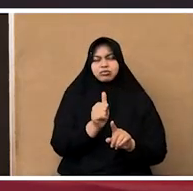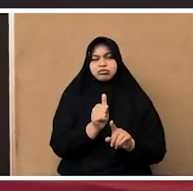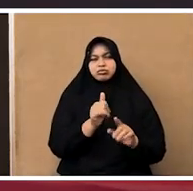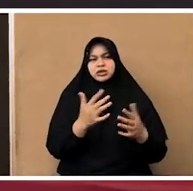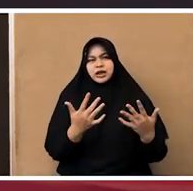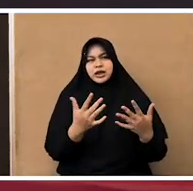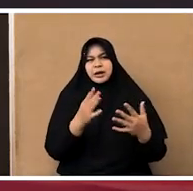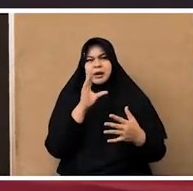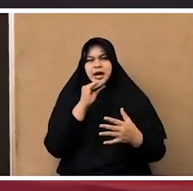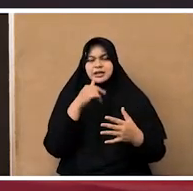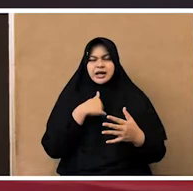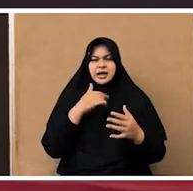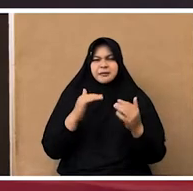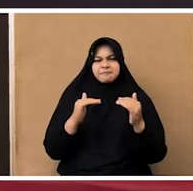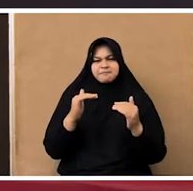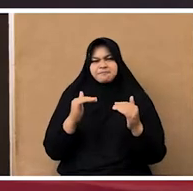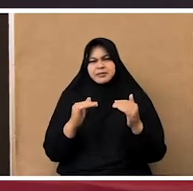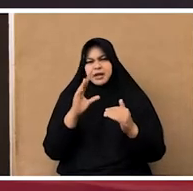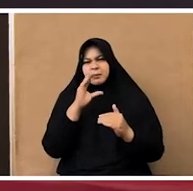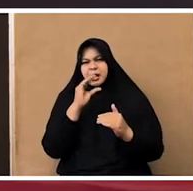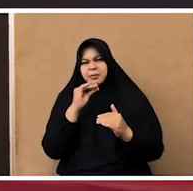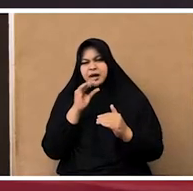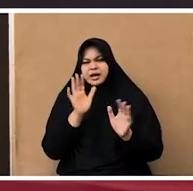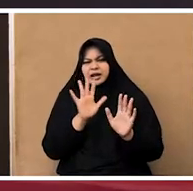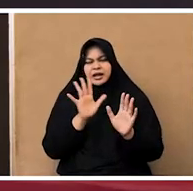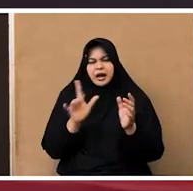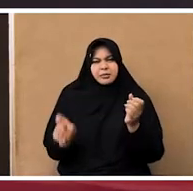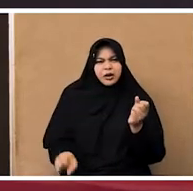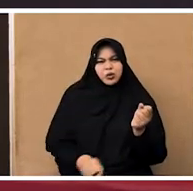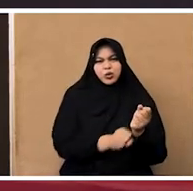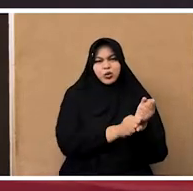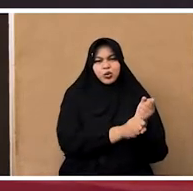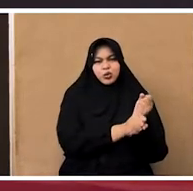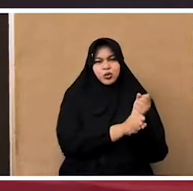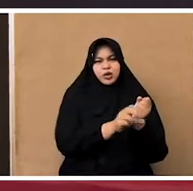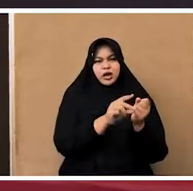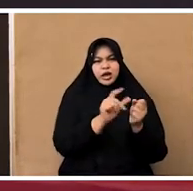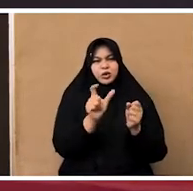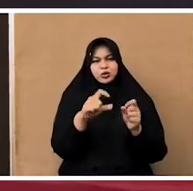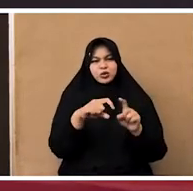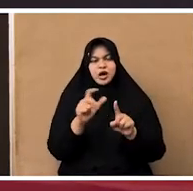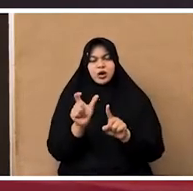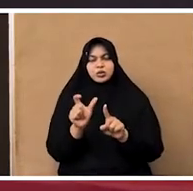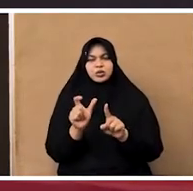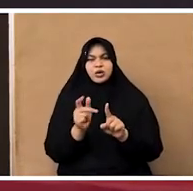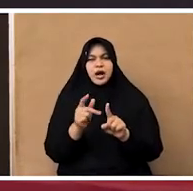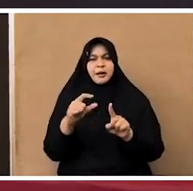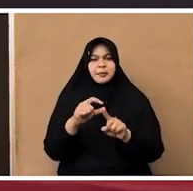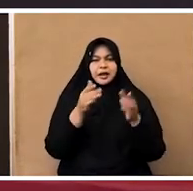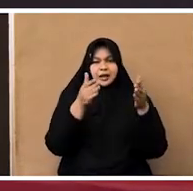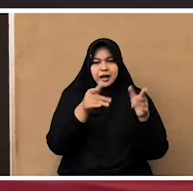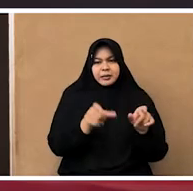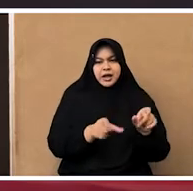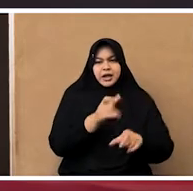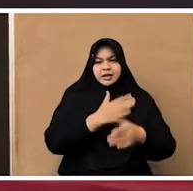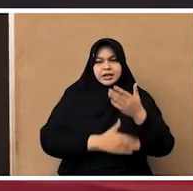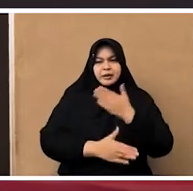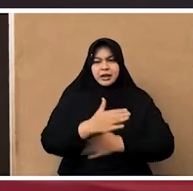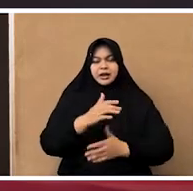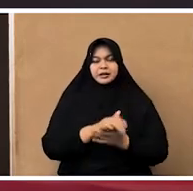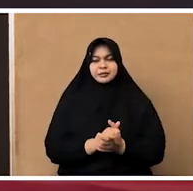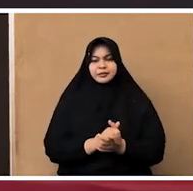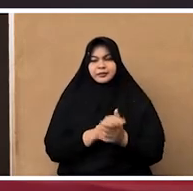lebih bahasanya lebih tidak mendukung ilmu KUHP sebetulnya sih terhadap penyandang disabilitas